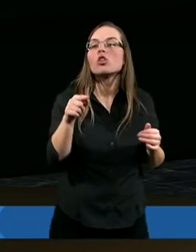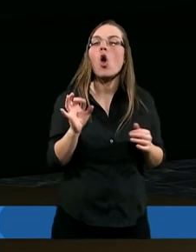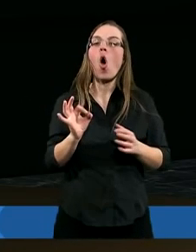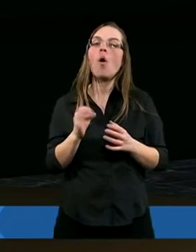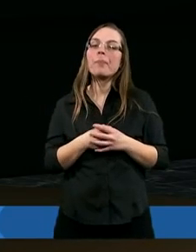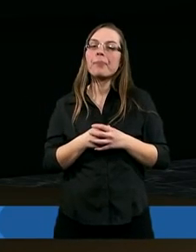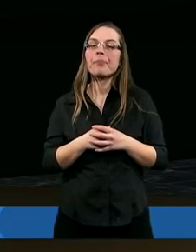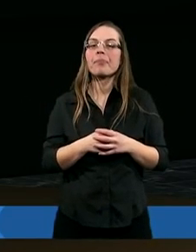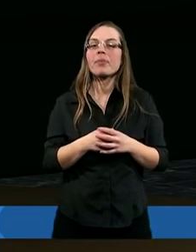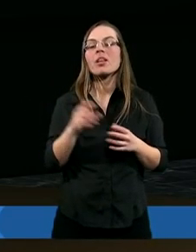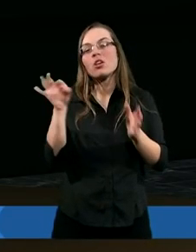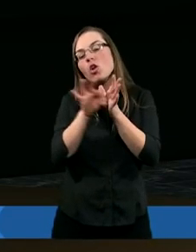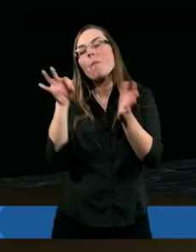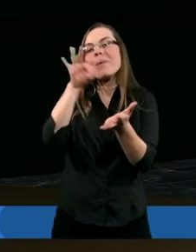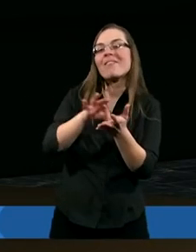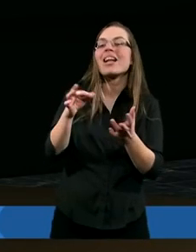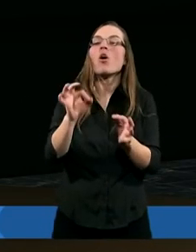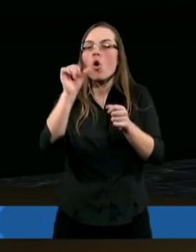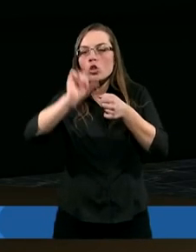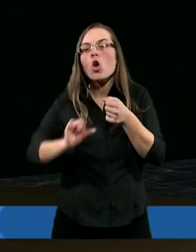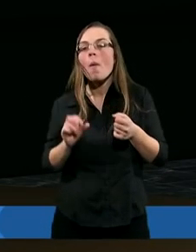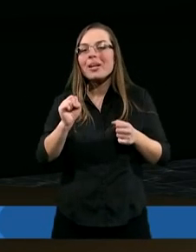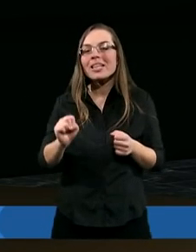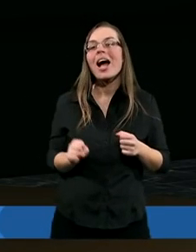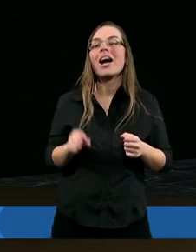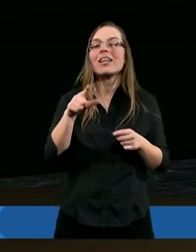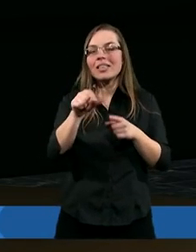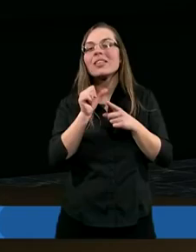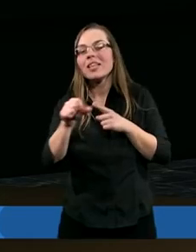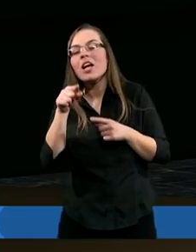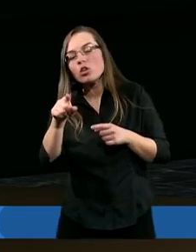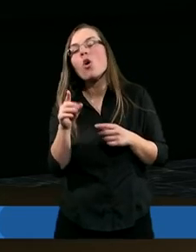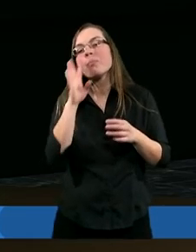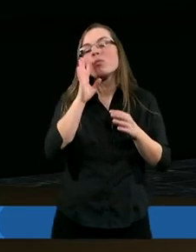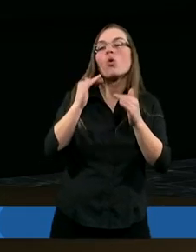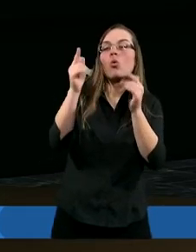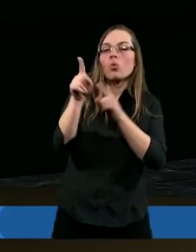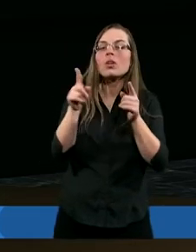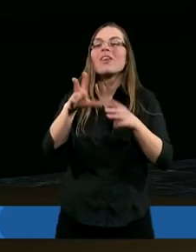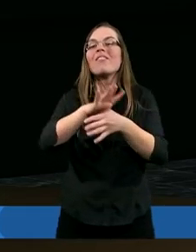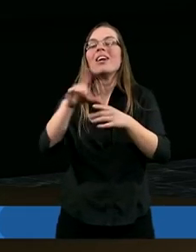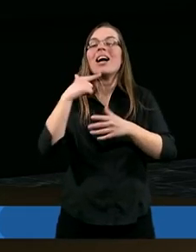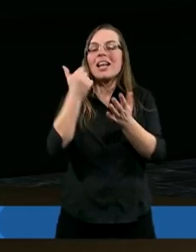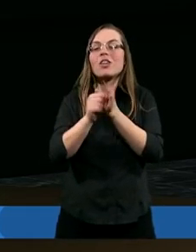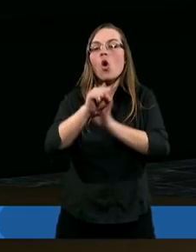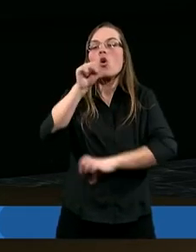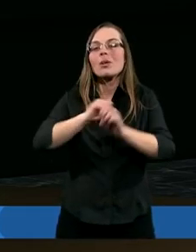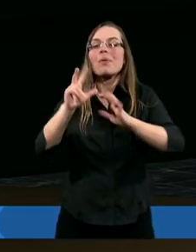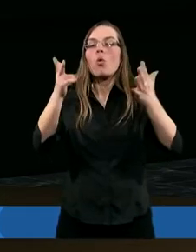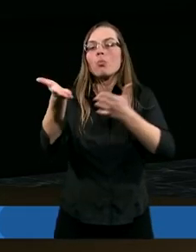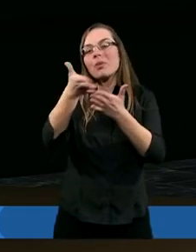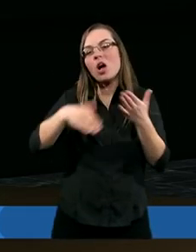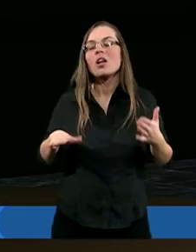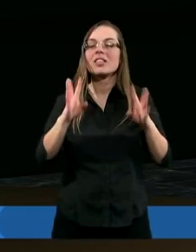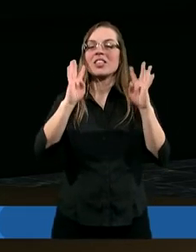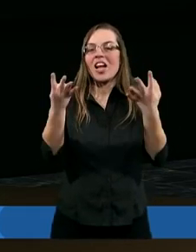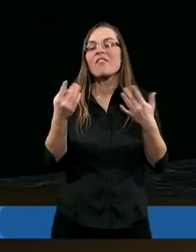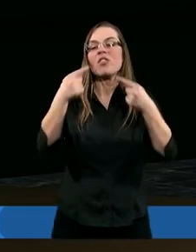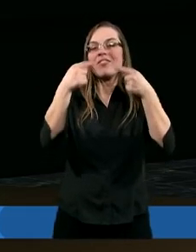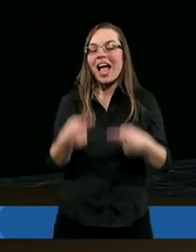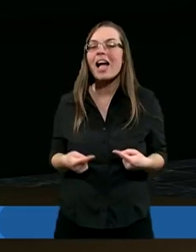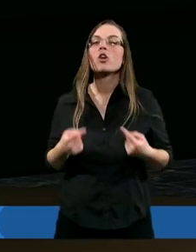do pewnego stopnia jest to różnica. W liście do Rzymian w ósłym rozdziale i